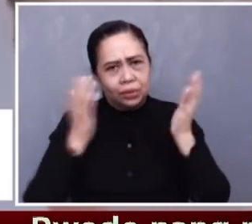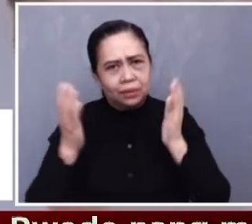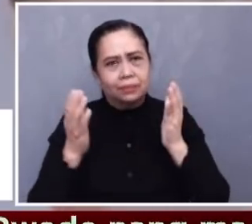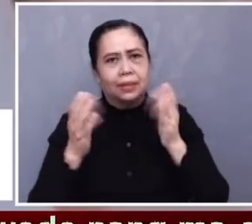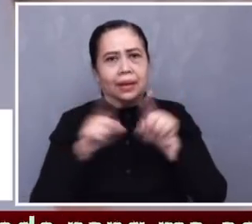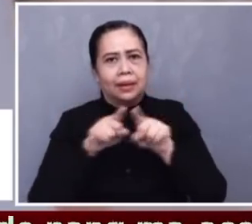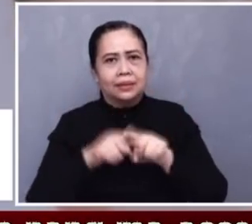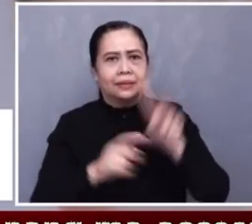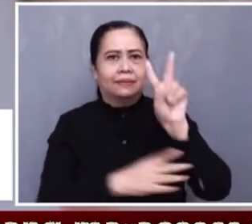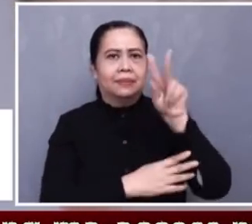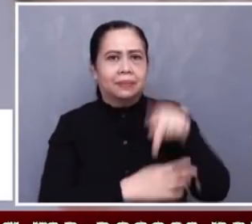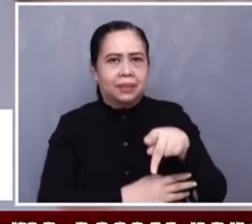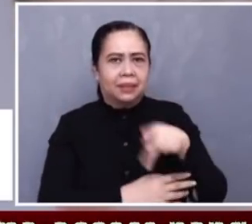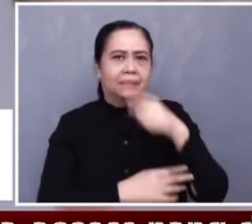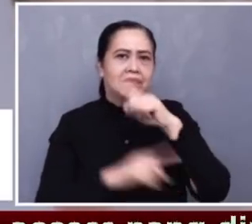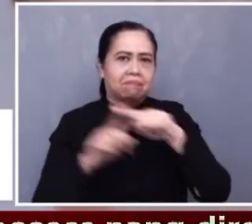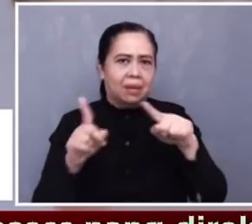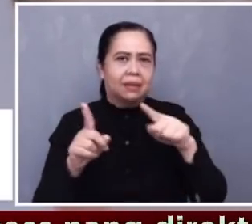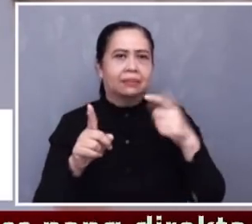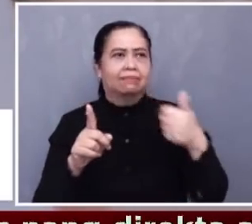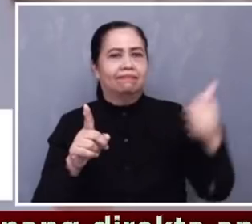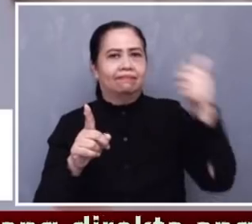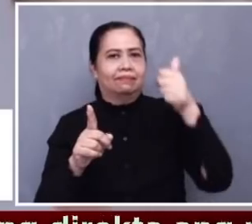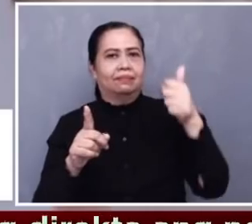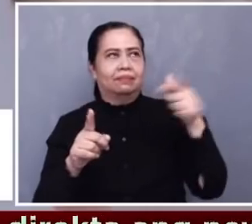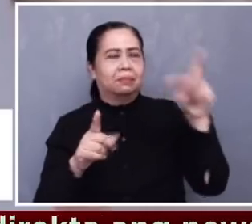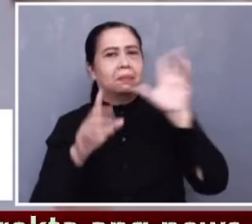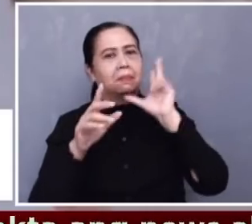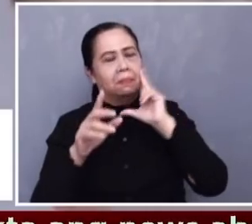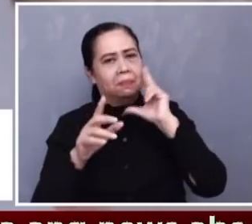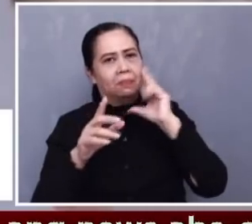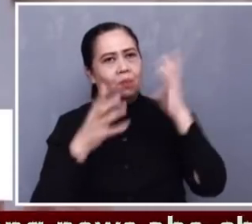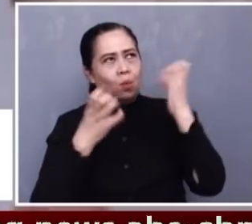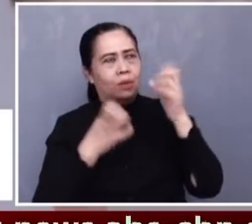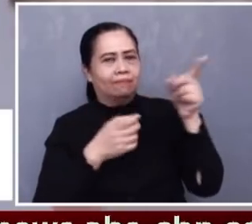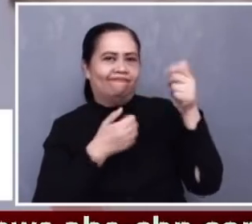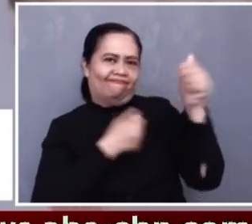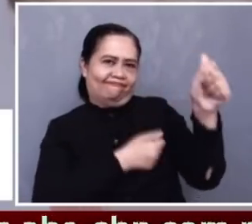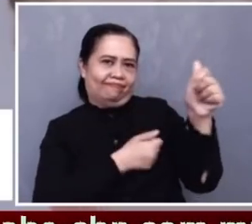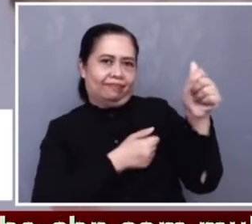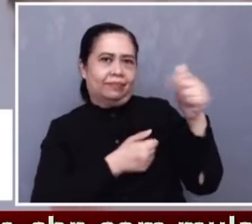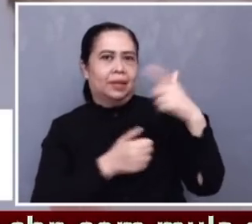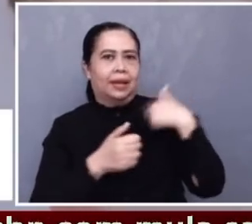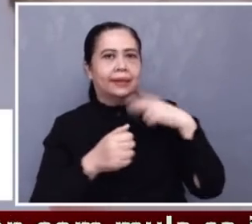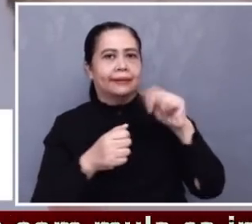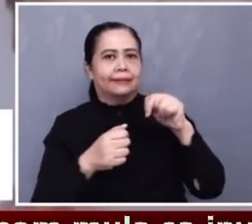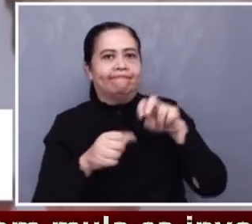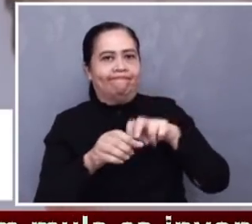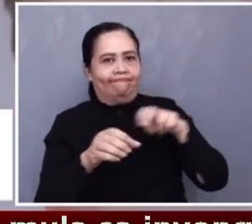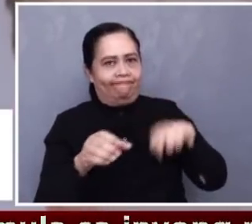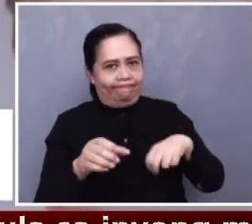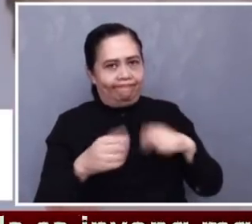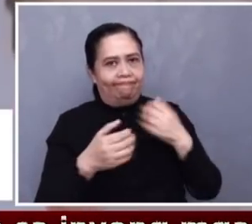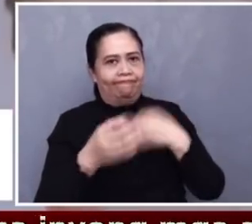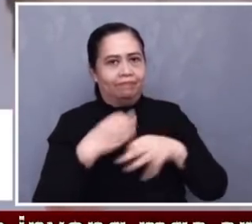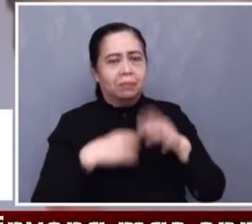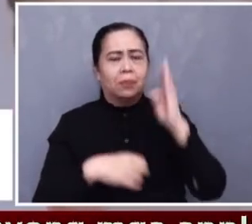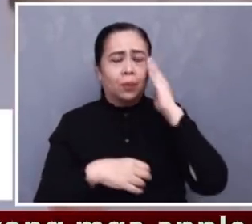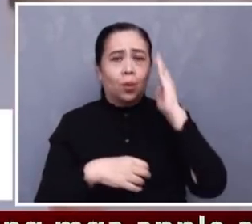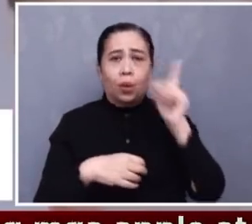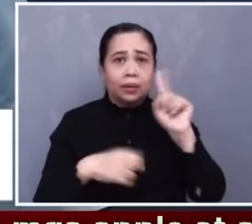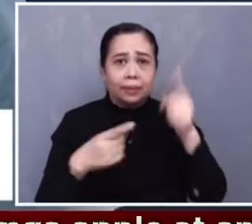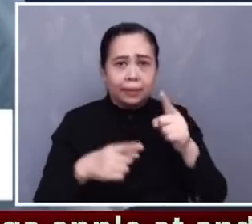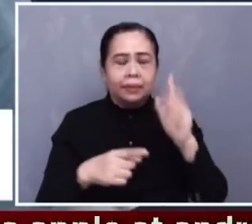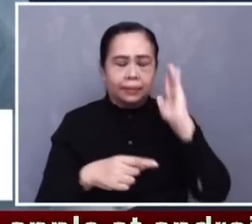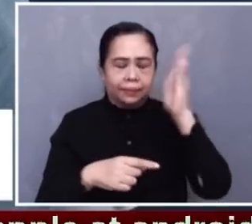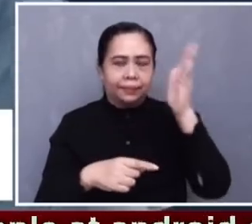Presidente dahil sa kagustuhan ng ating mahal na Pangulo. Kailangan ko pong umiwas. Malalaman nyo lang po yan sa darating